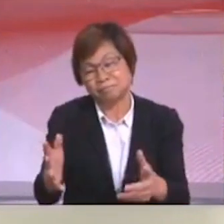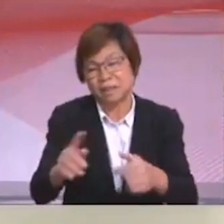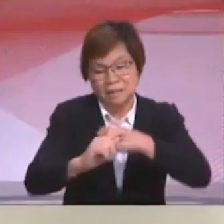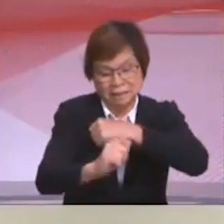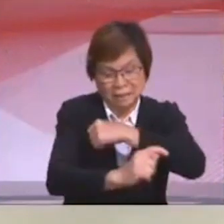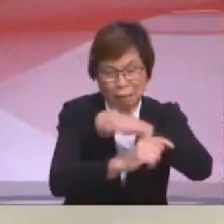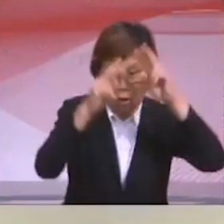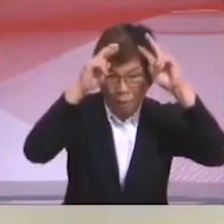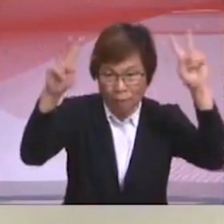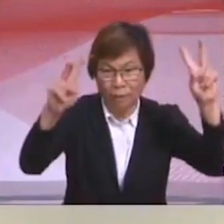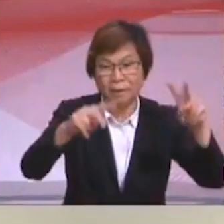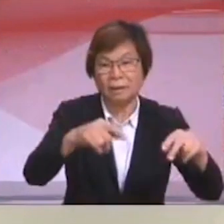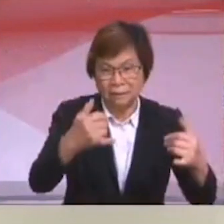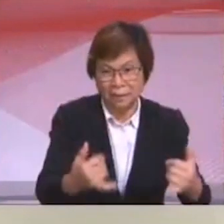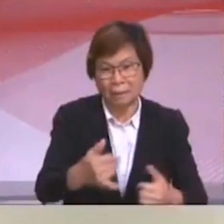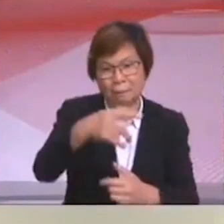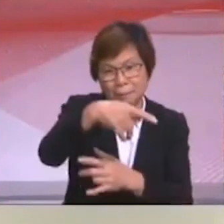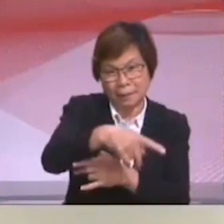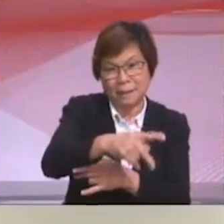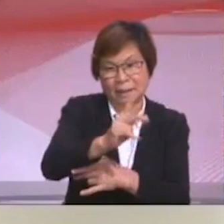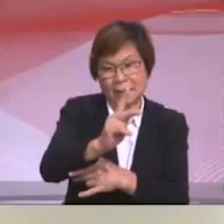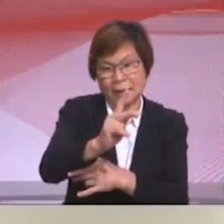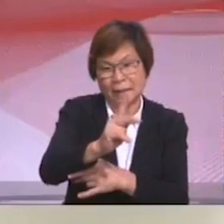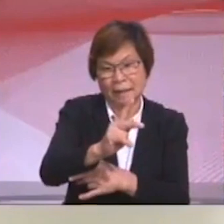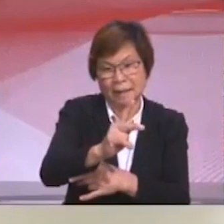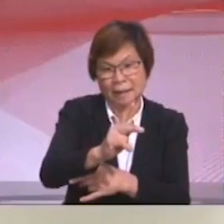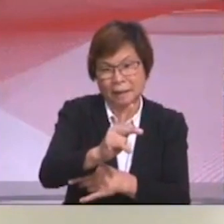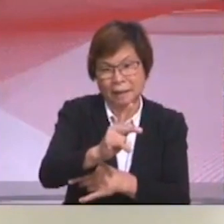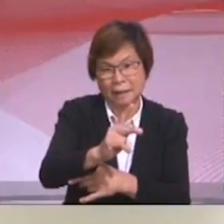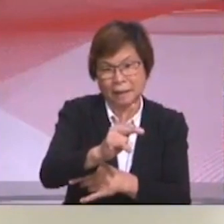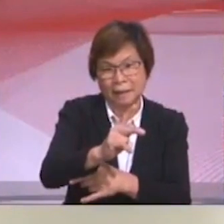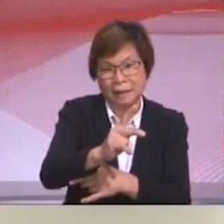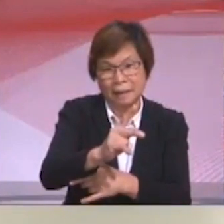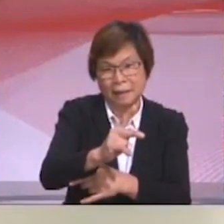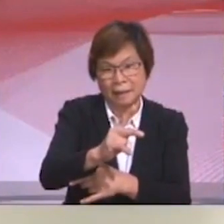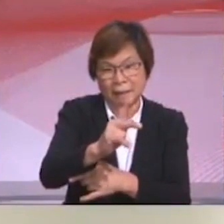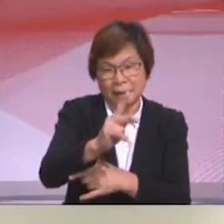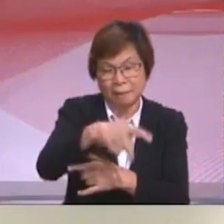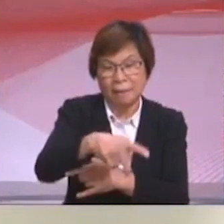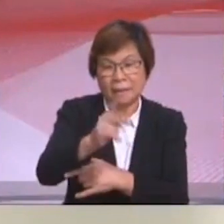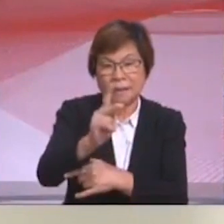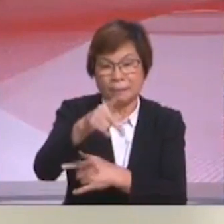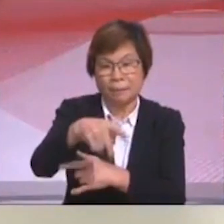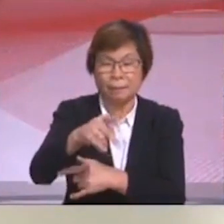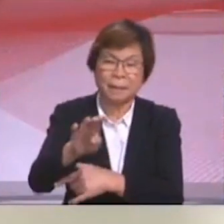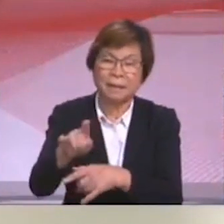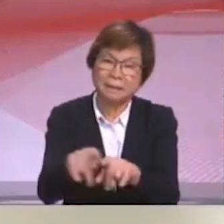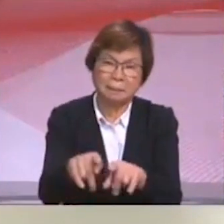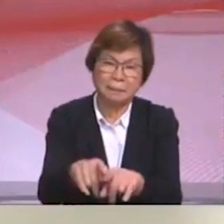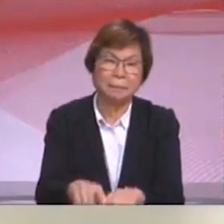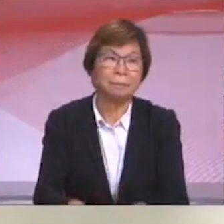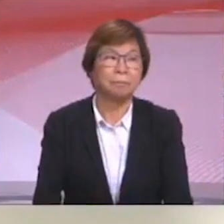Taman Harmoni ini berada di dalam perintah SOP, di dalam perintah PKPB.